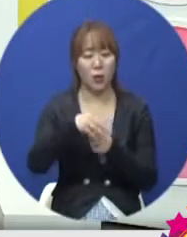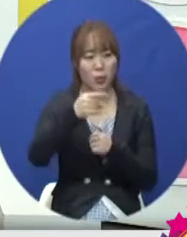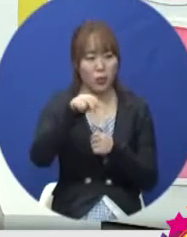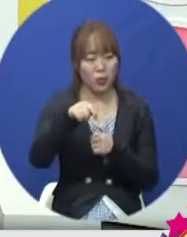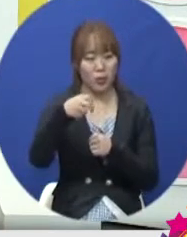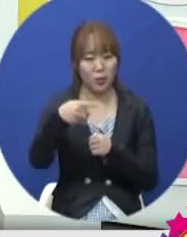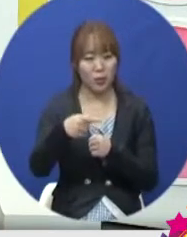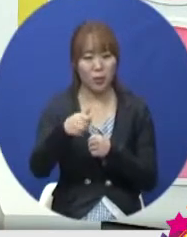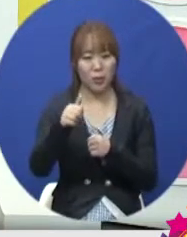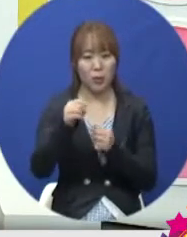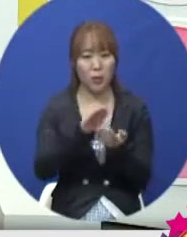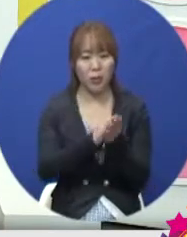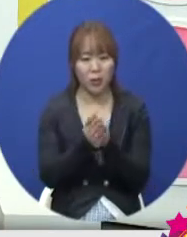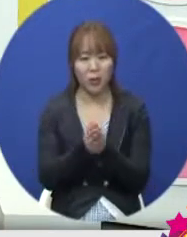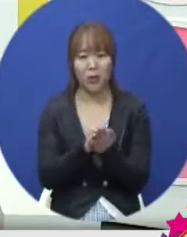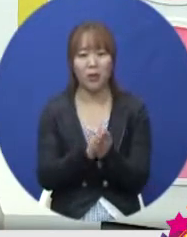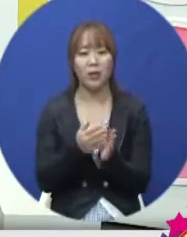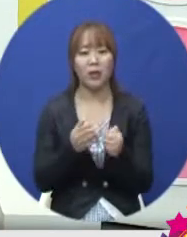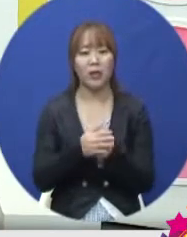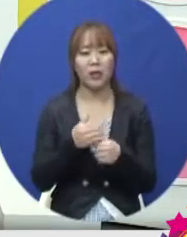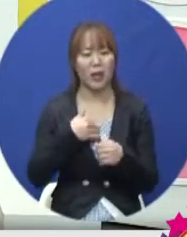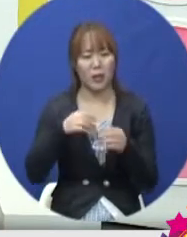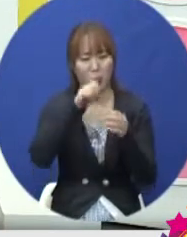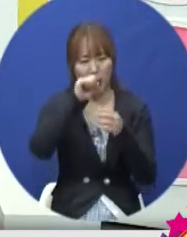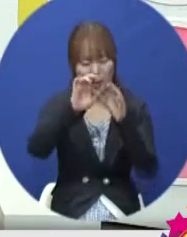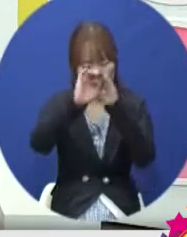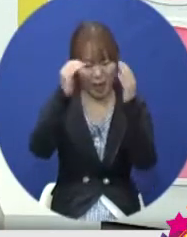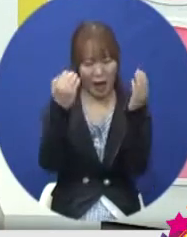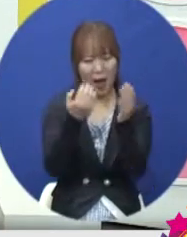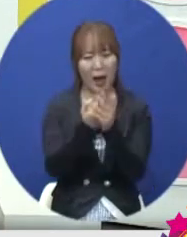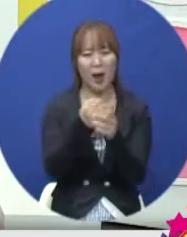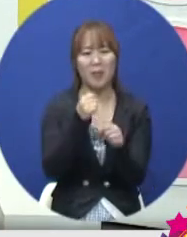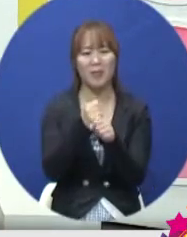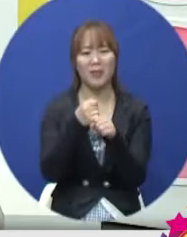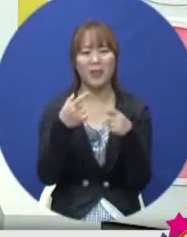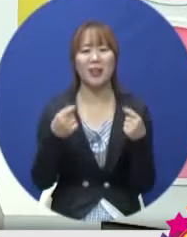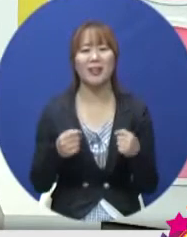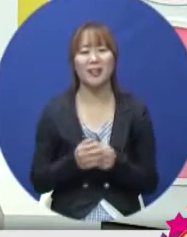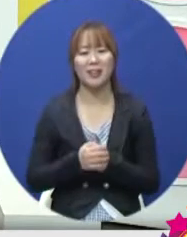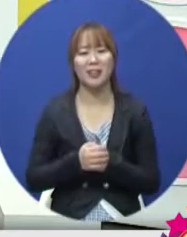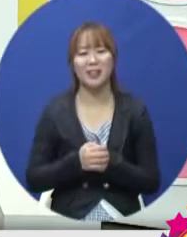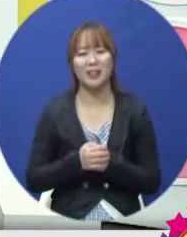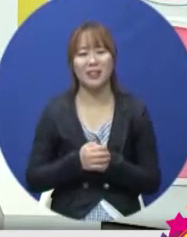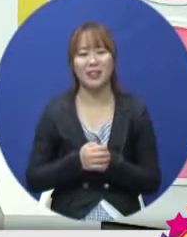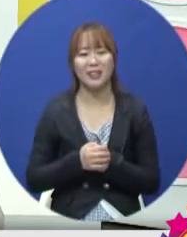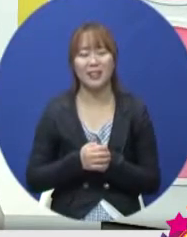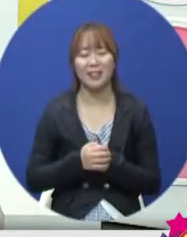네. 호떡? 야. 네. 왜 제가 다 좋아하는 것만 하시는 거예요? 네.